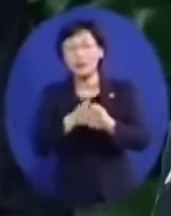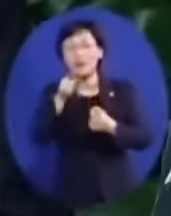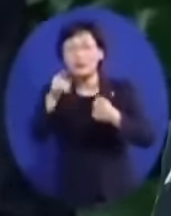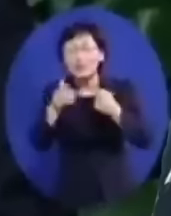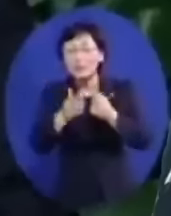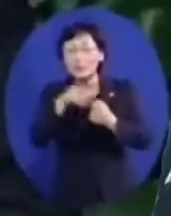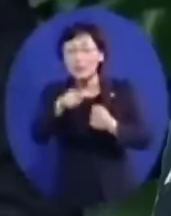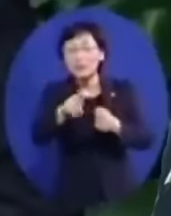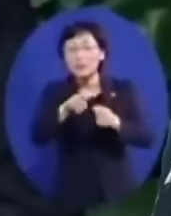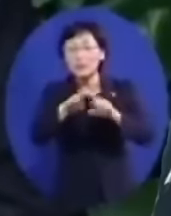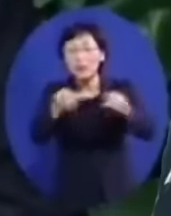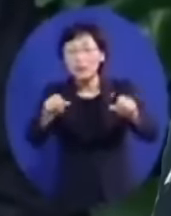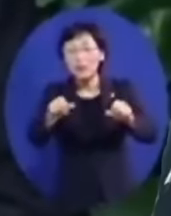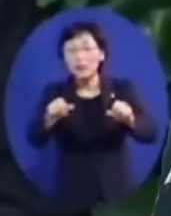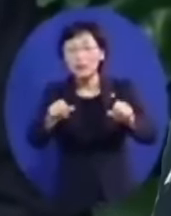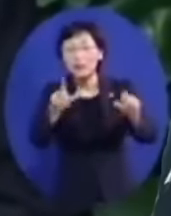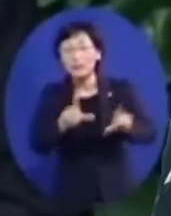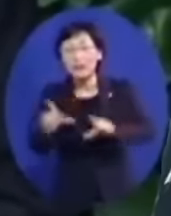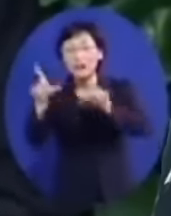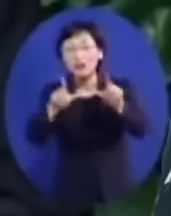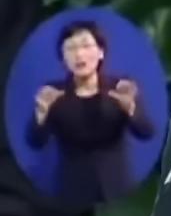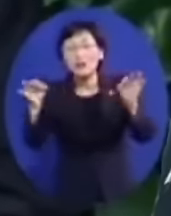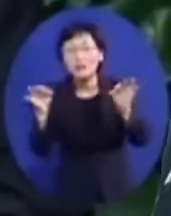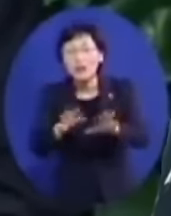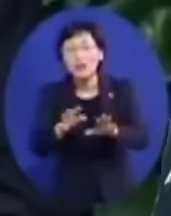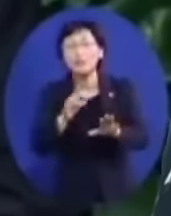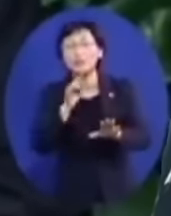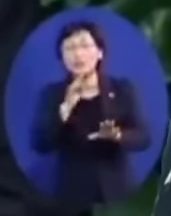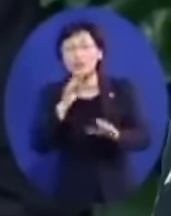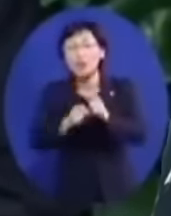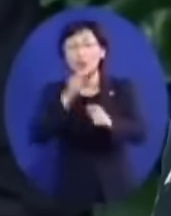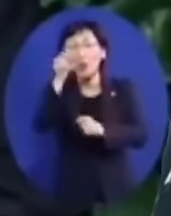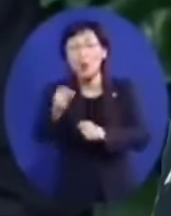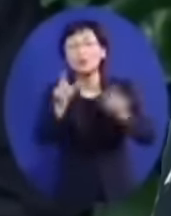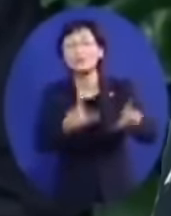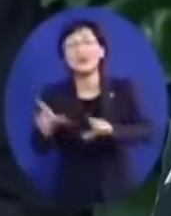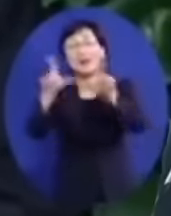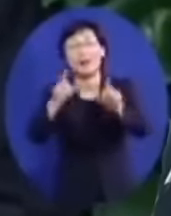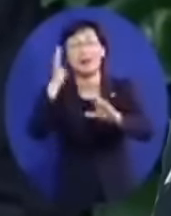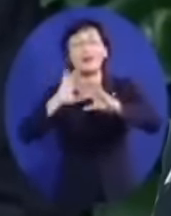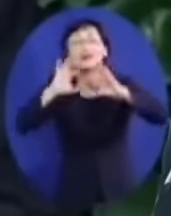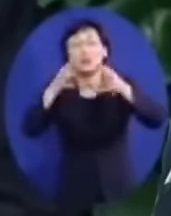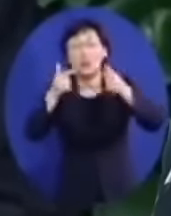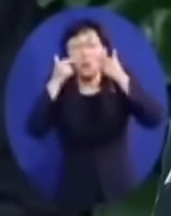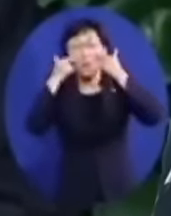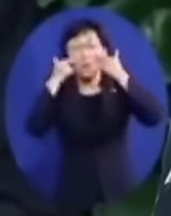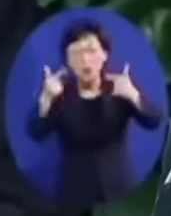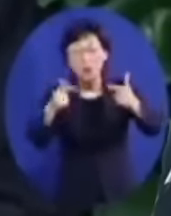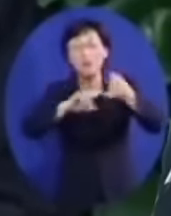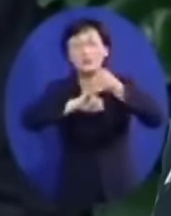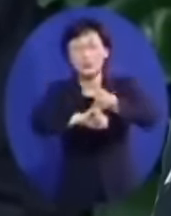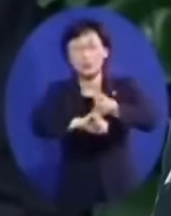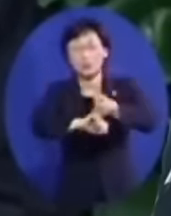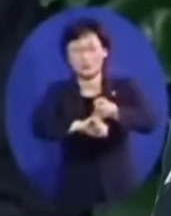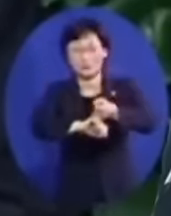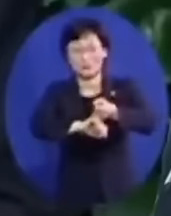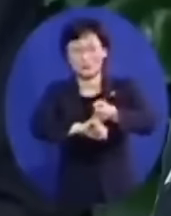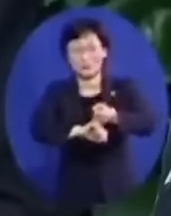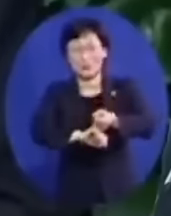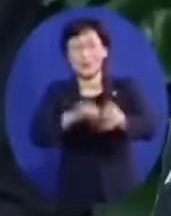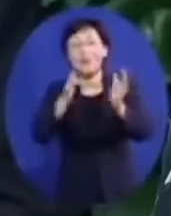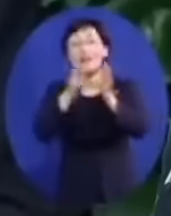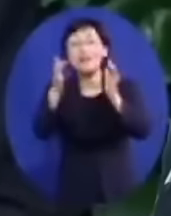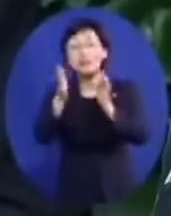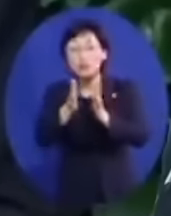이 땅에 사는 것은 잠시 잠깐이요, 영원히 살 천국이 우리에게 확실하게 약속되어 있는 것입니다.